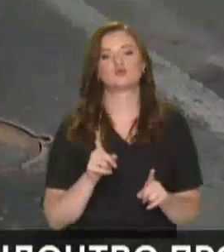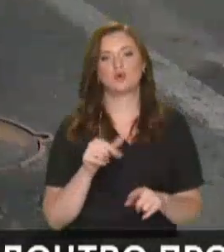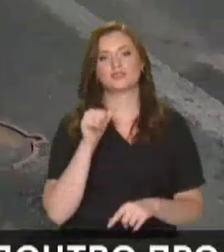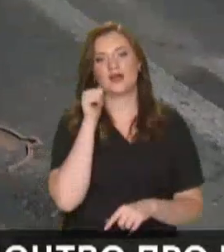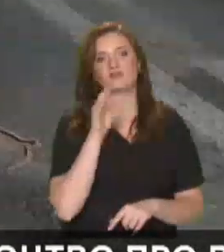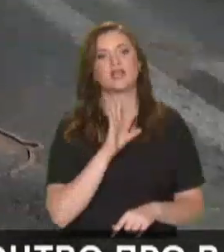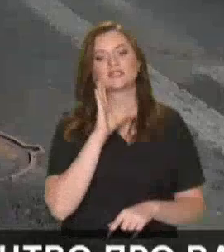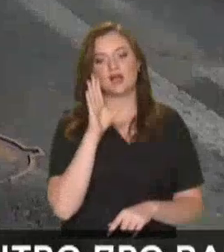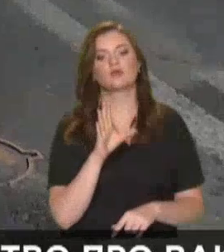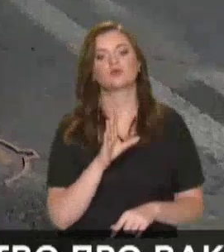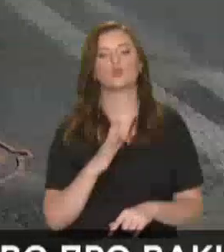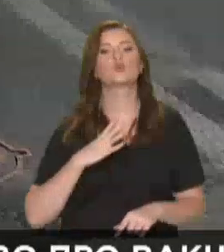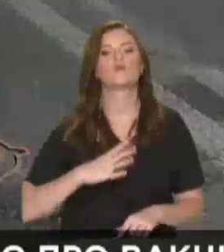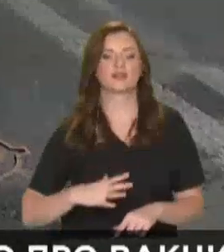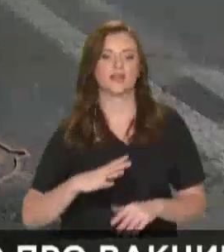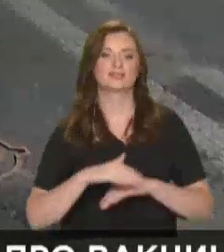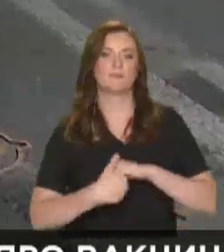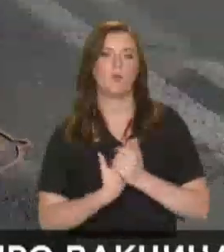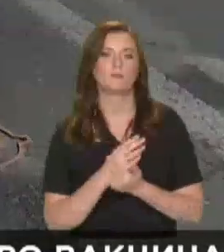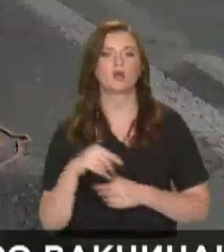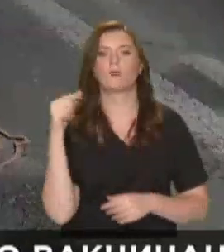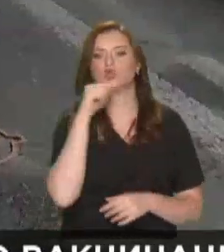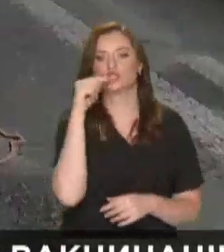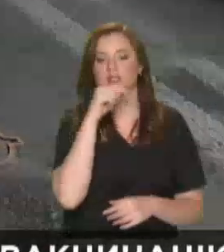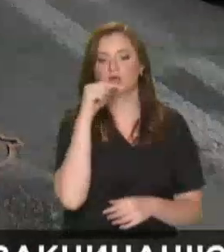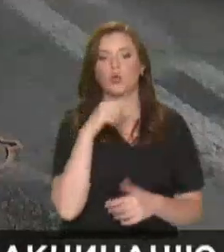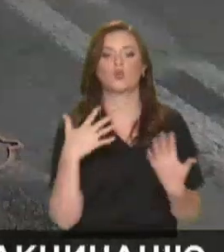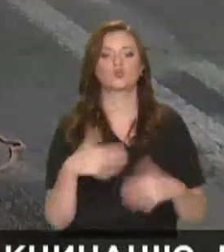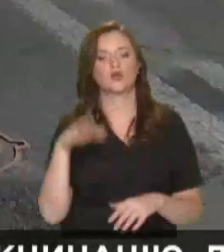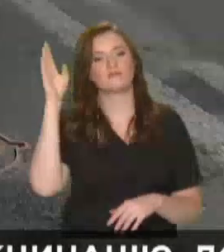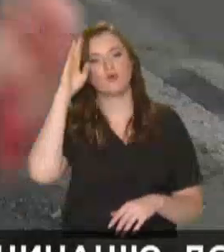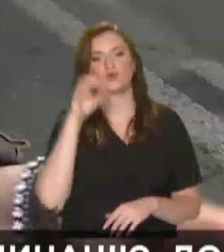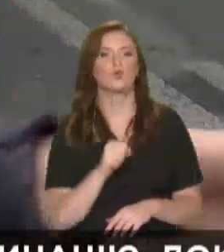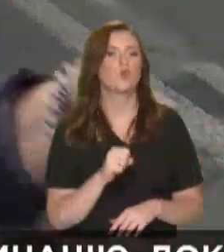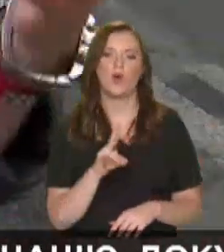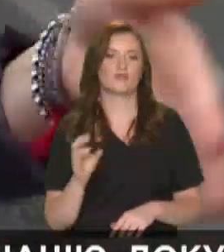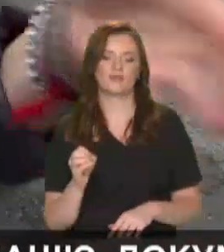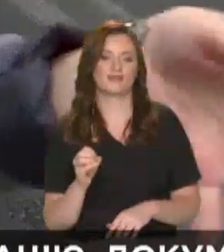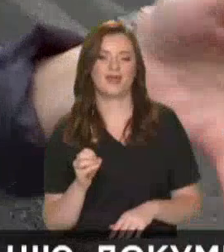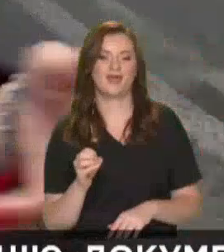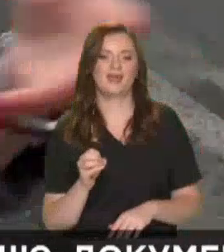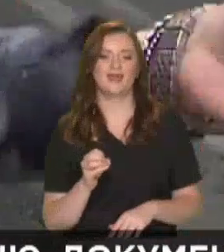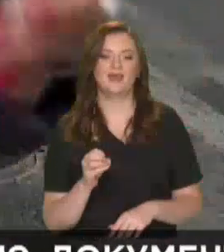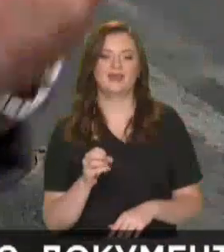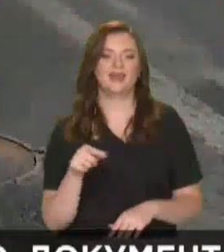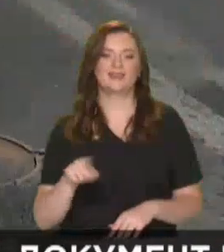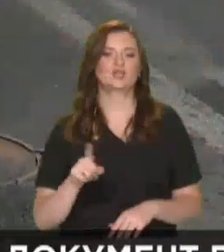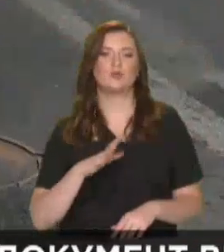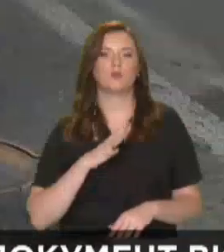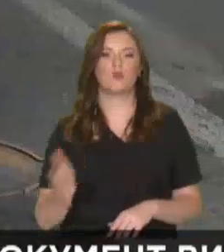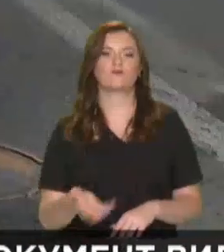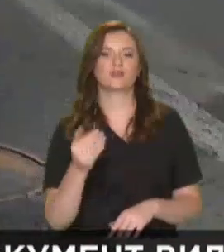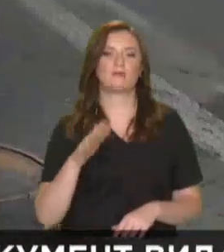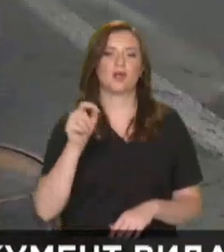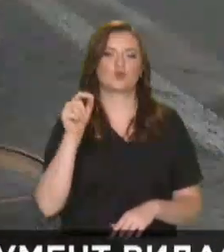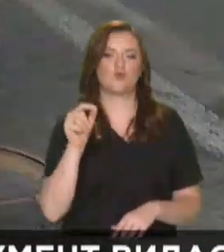зранку доведеться помити руки, почистити зуби вже водою, а не те, що було набрано в